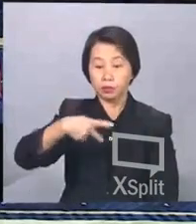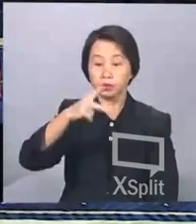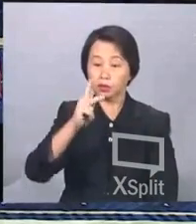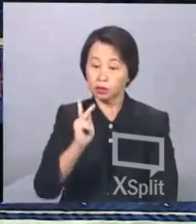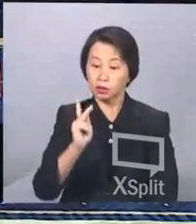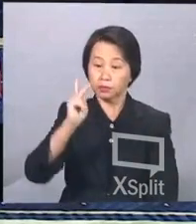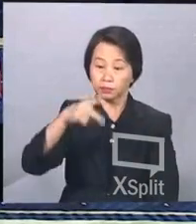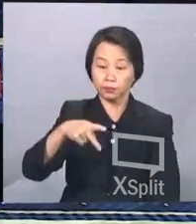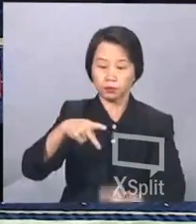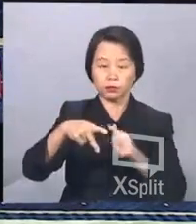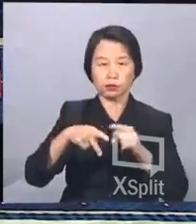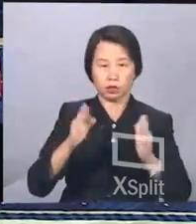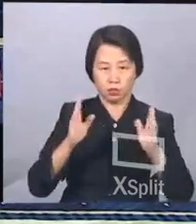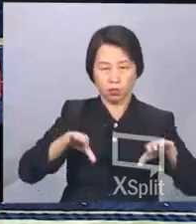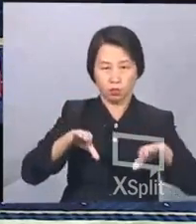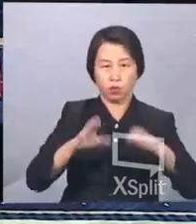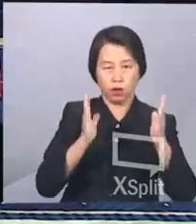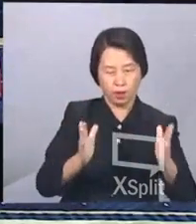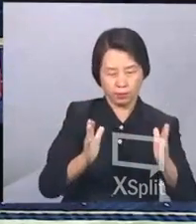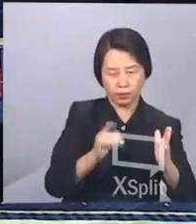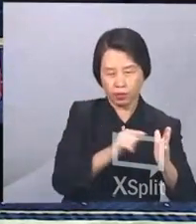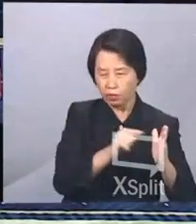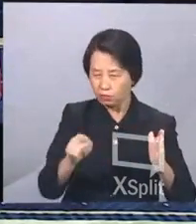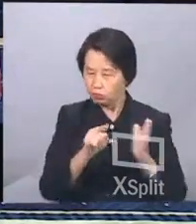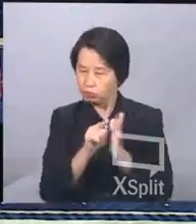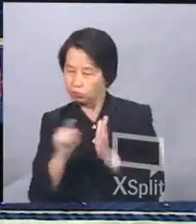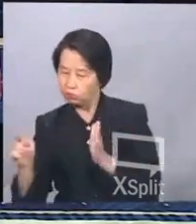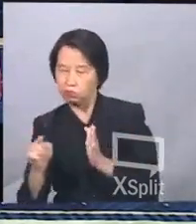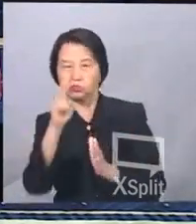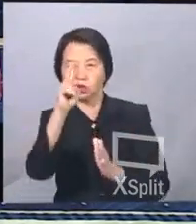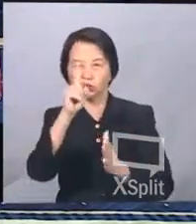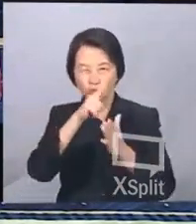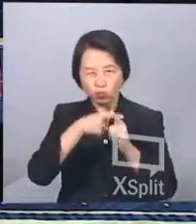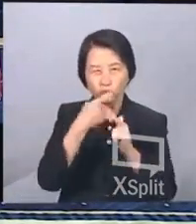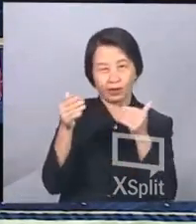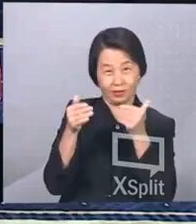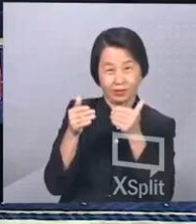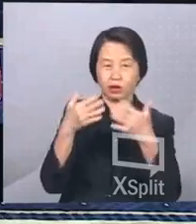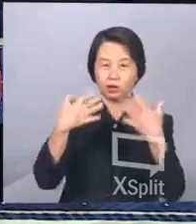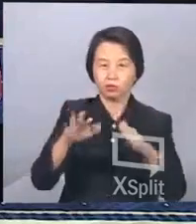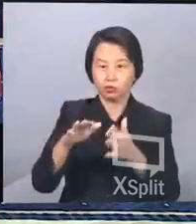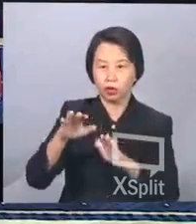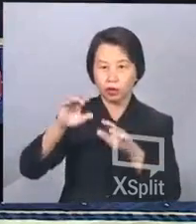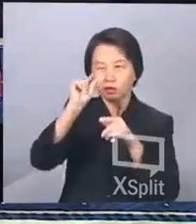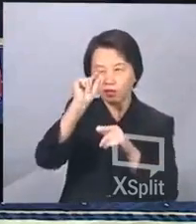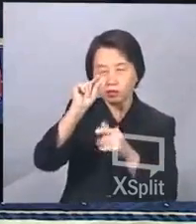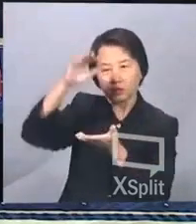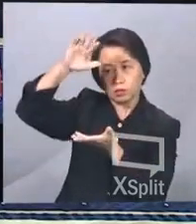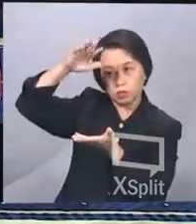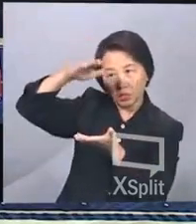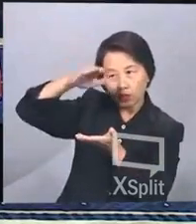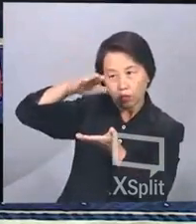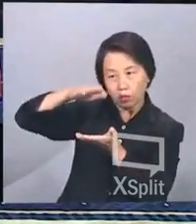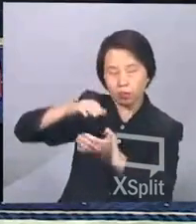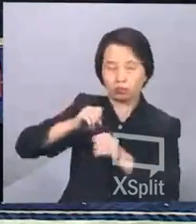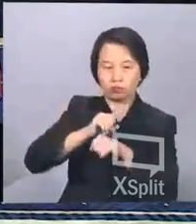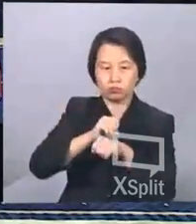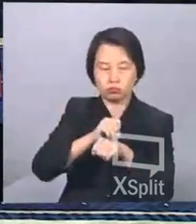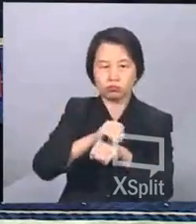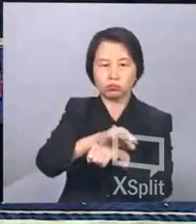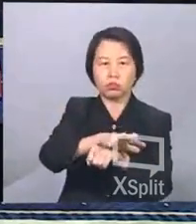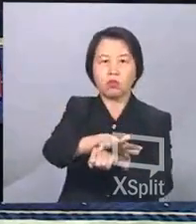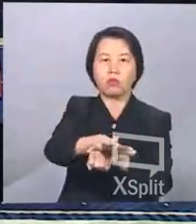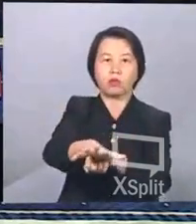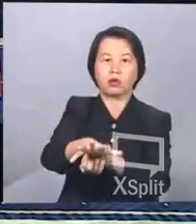yang dilaksanakan dalam tempo hampir sebulan yang lalu telah sedikit sebanyak mengurangkan ke boleh jangkitan